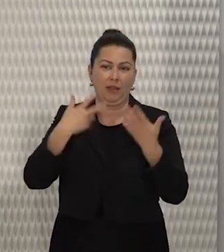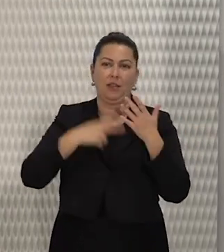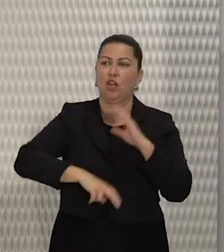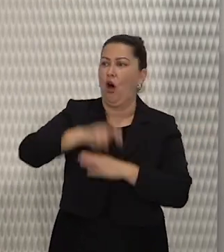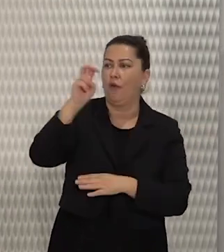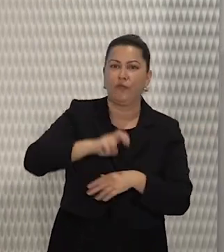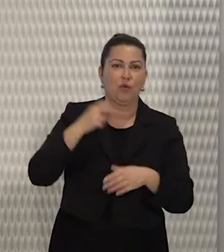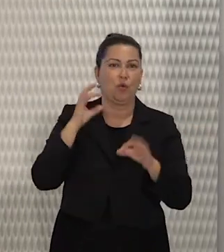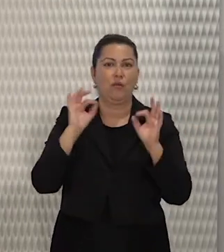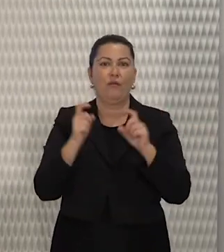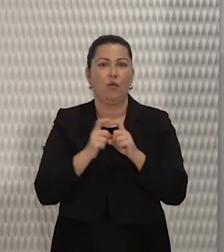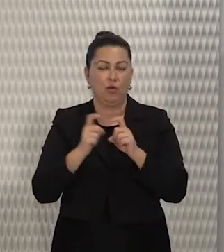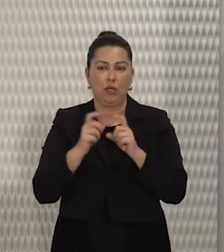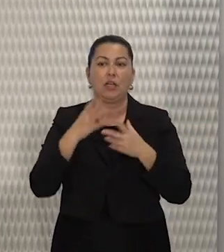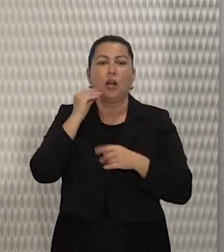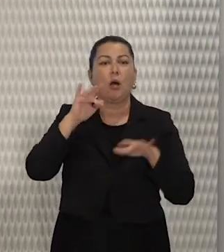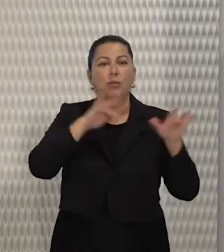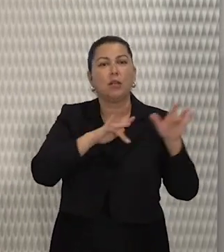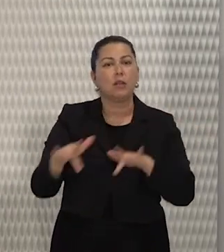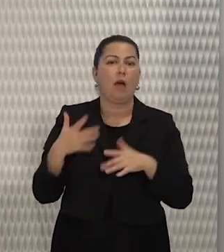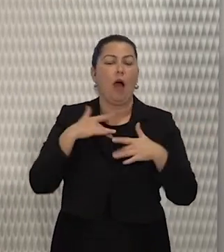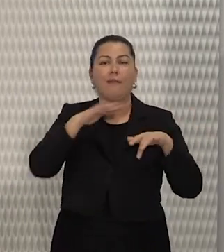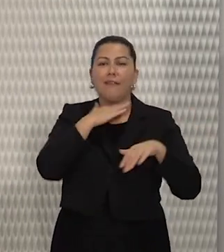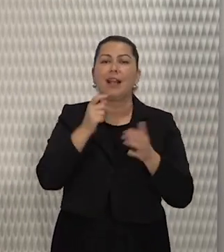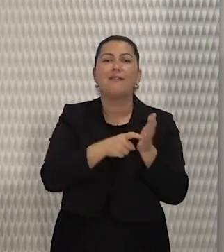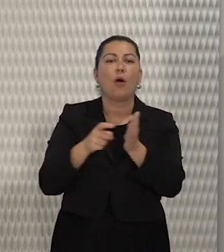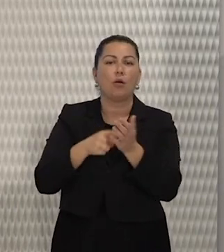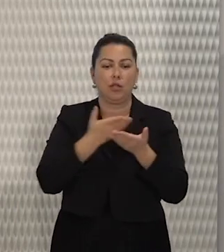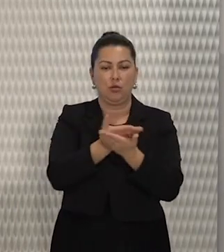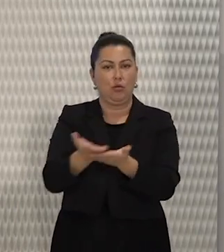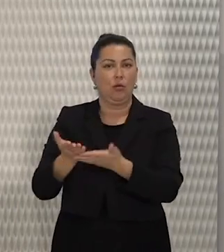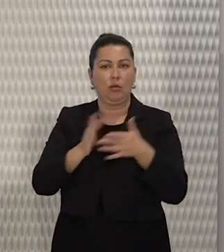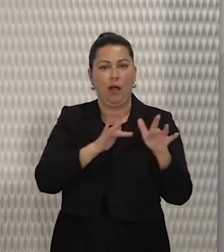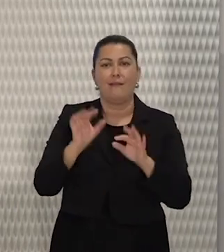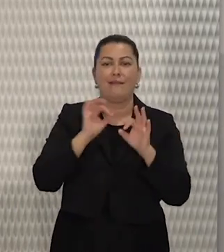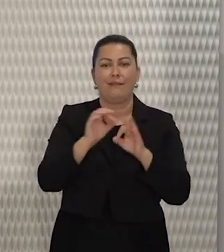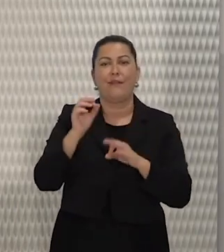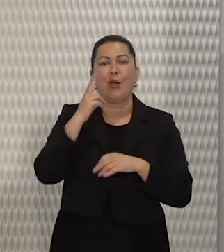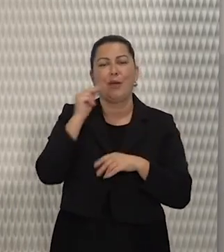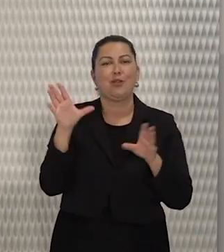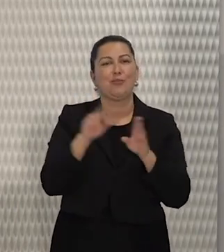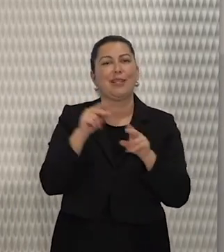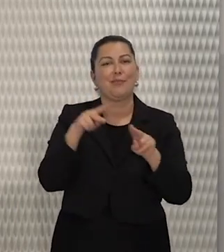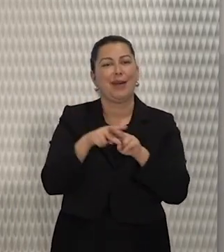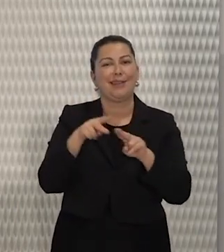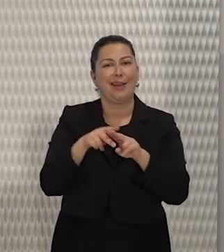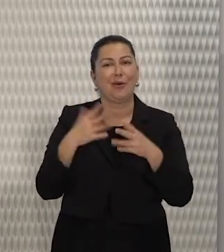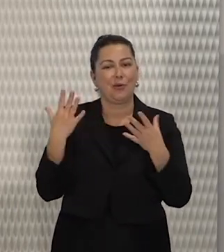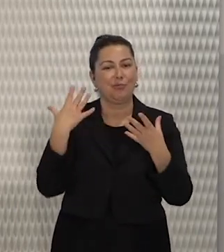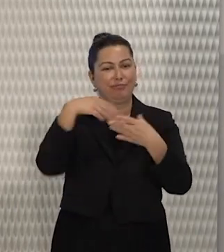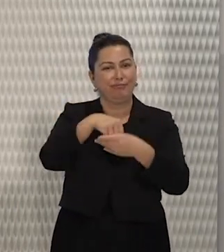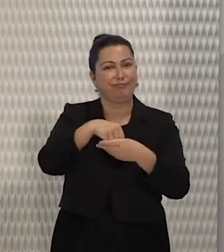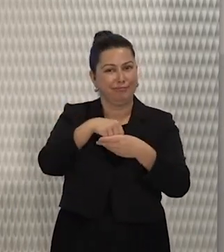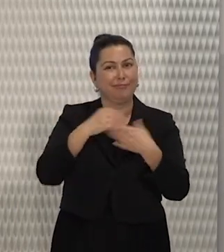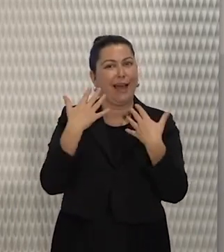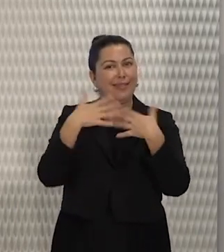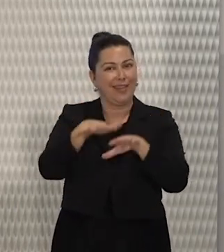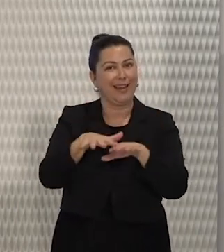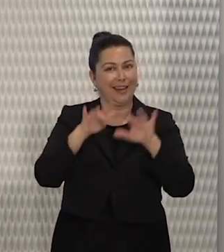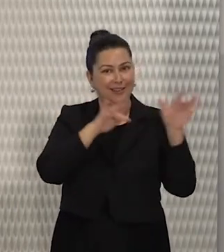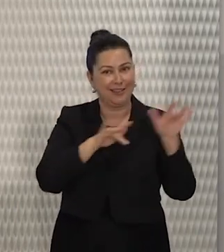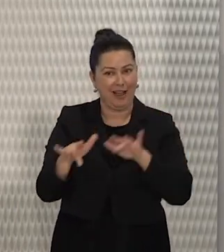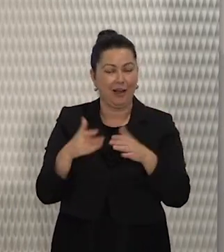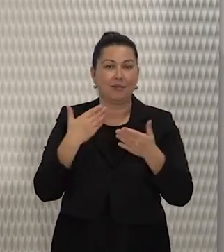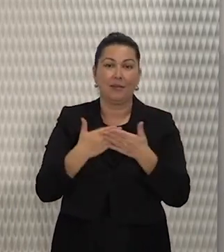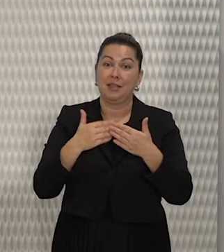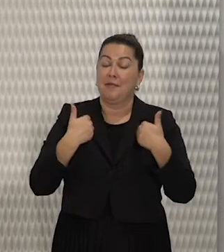auch Voraussetzungen geschaffen, um die Menschen mit Behinderung zu integrieren. Und deshalb, von meiner Seite soll es